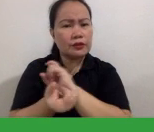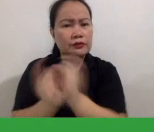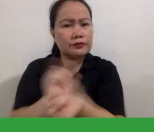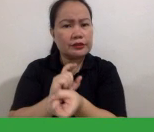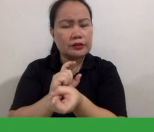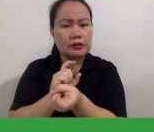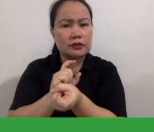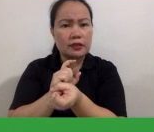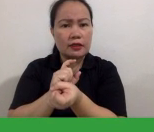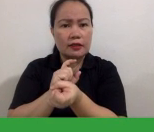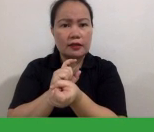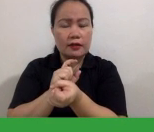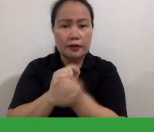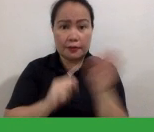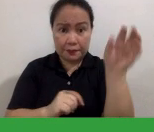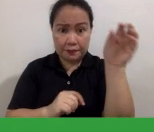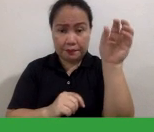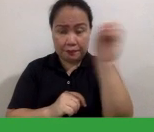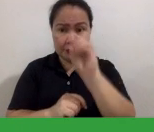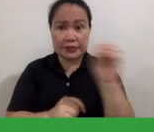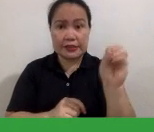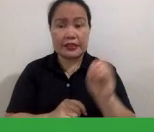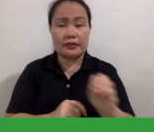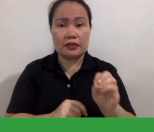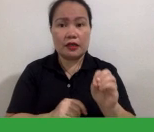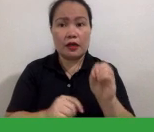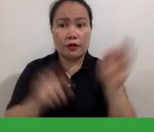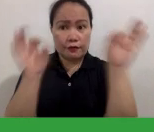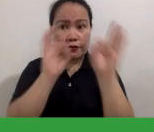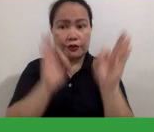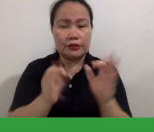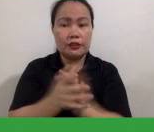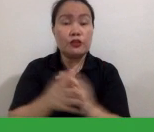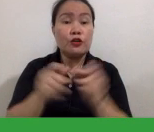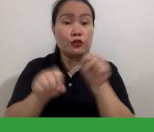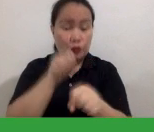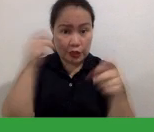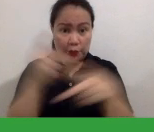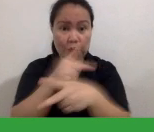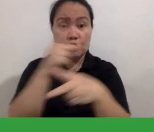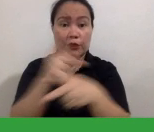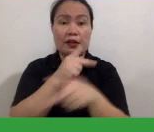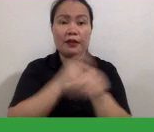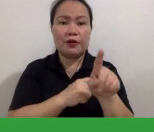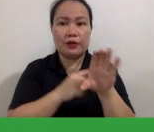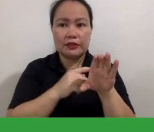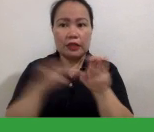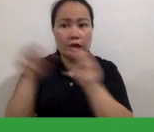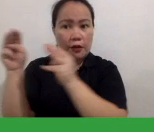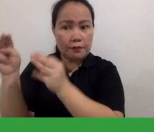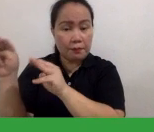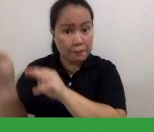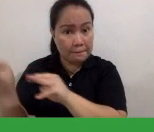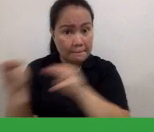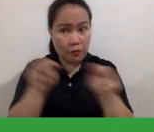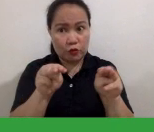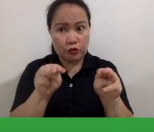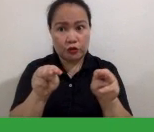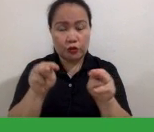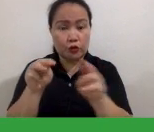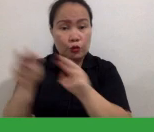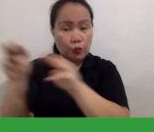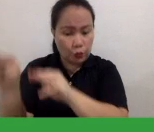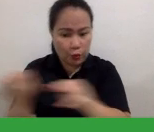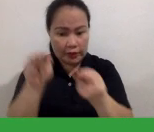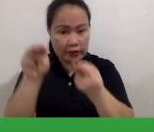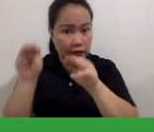0.363636 and so on. Okay? So, are we going to convert this into percent form? So, multiply natin